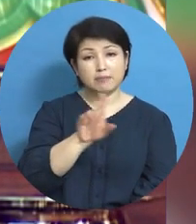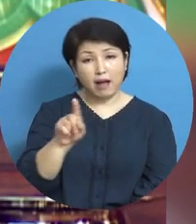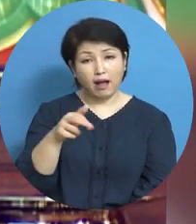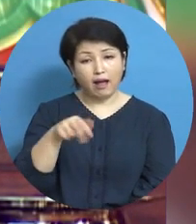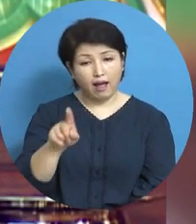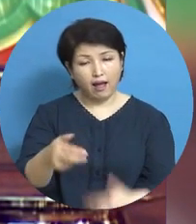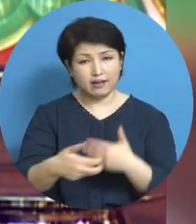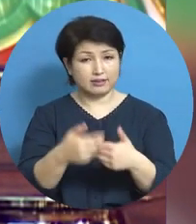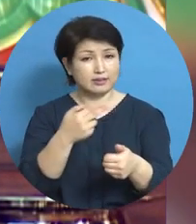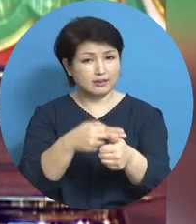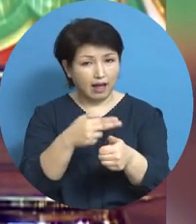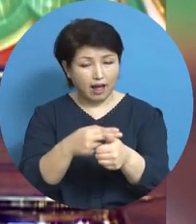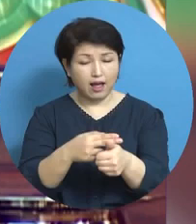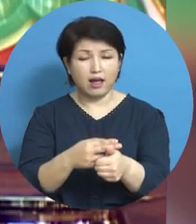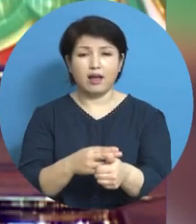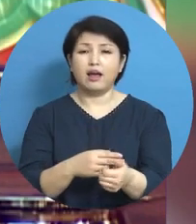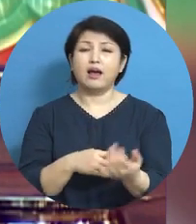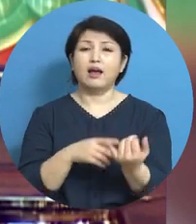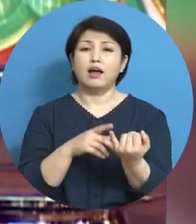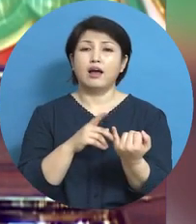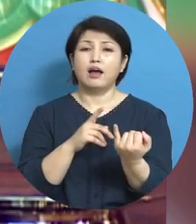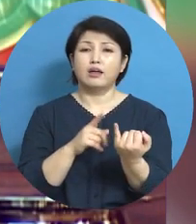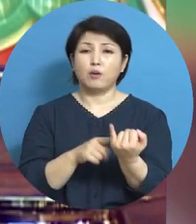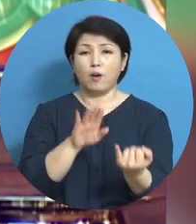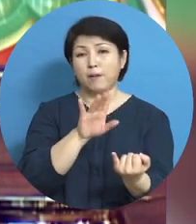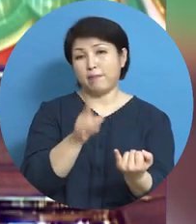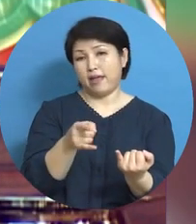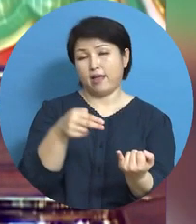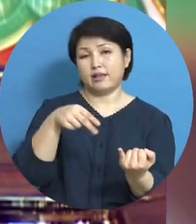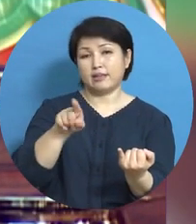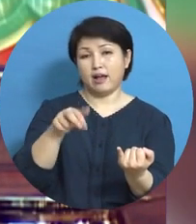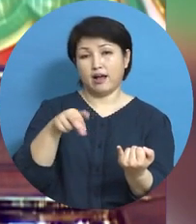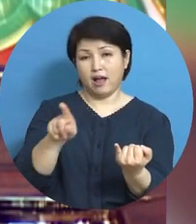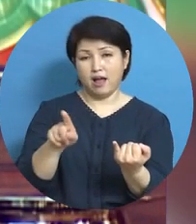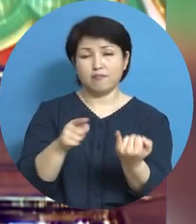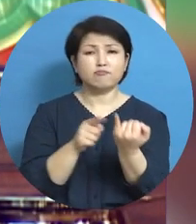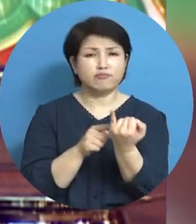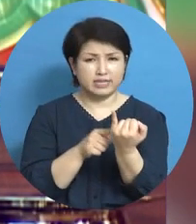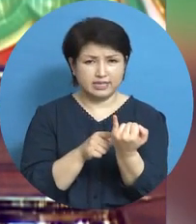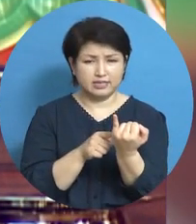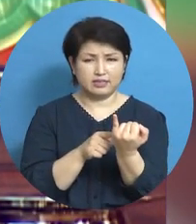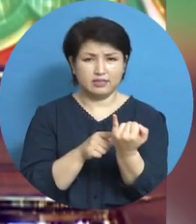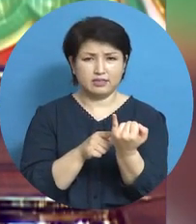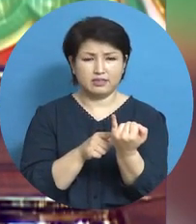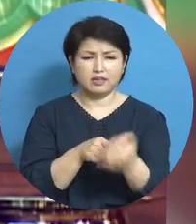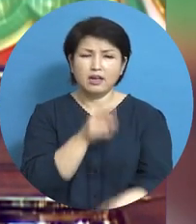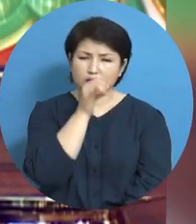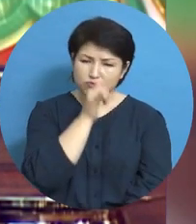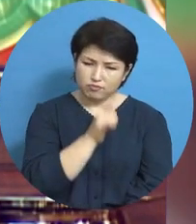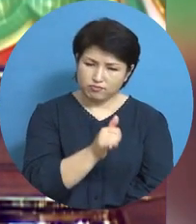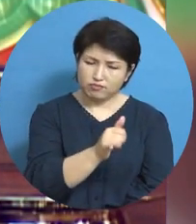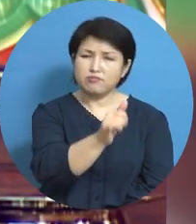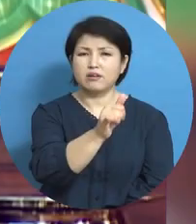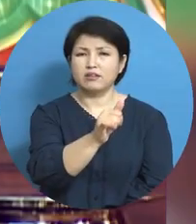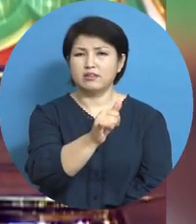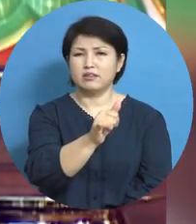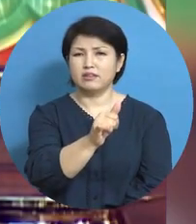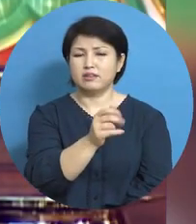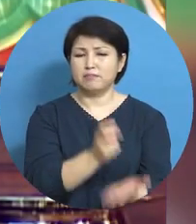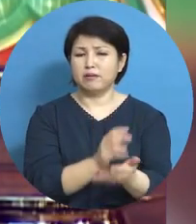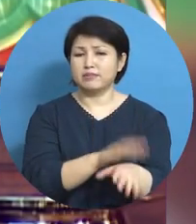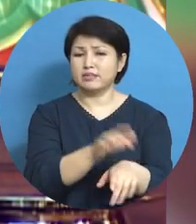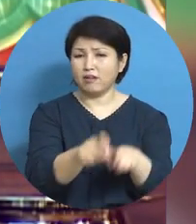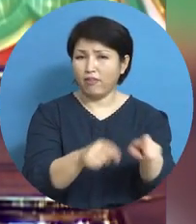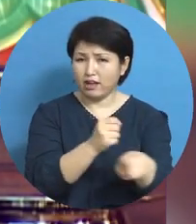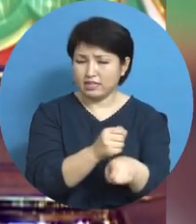의사, 그 다음에 베사카 부인 이런 훌륭한 제가 신자들